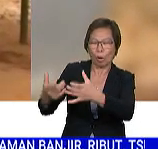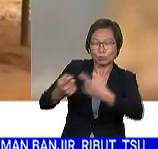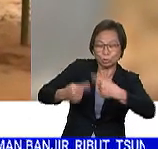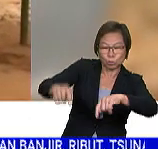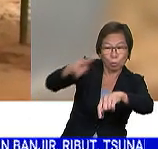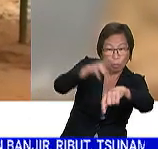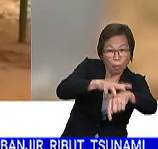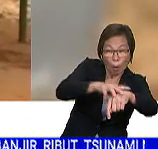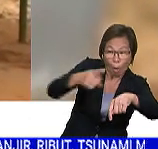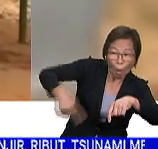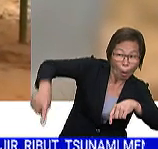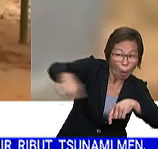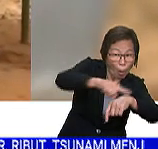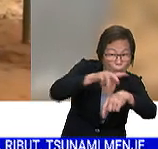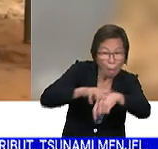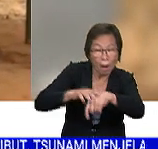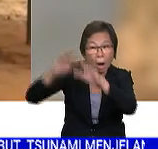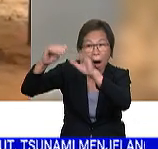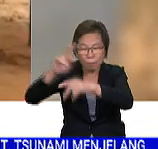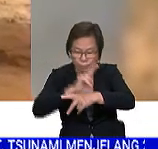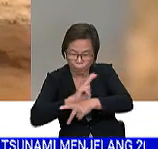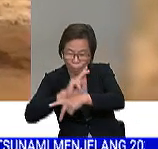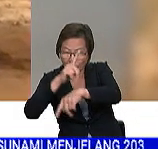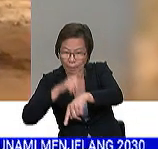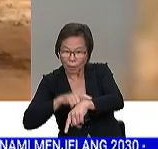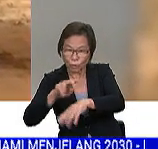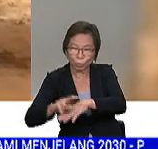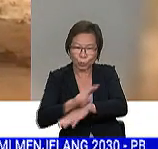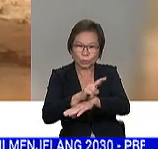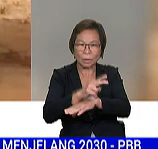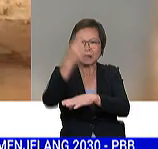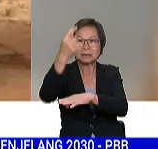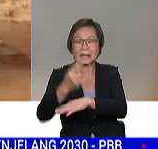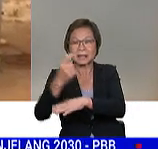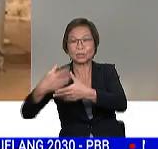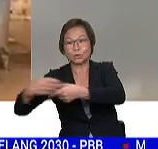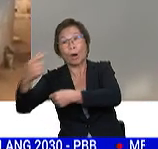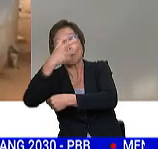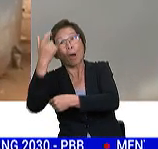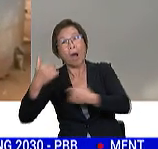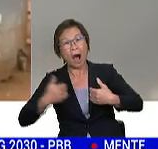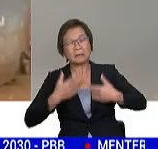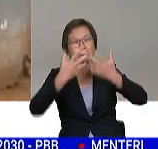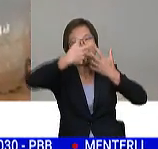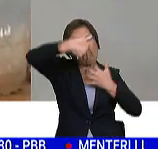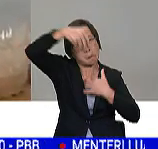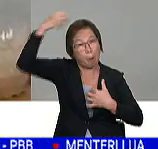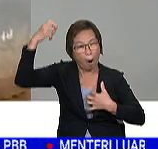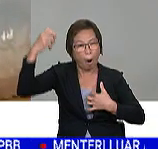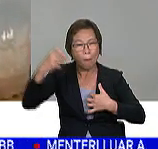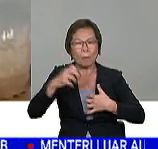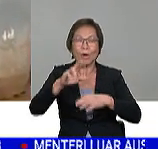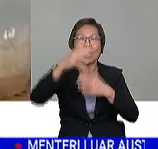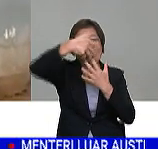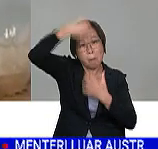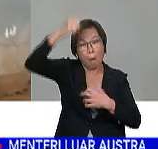memberi amaran kepada orang ramai agar berhati-hati ketika menggunakan tandas awam kerana seekor singa kelihatan